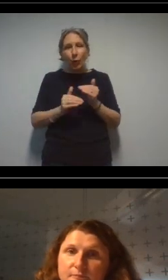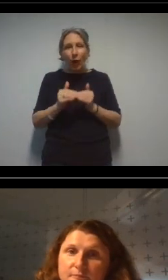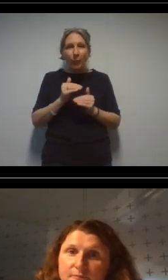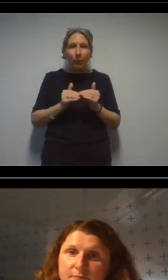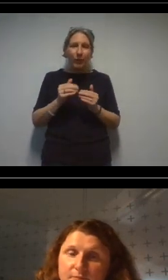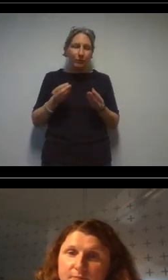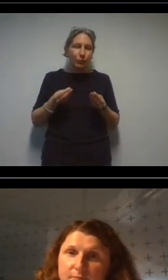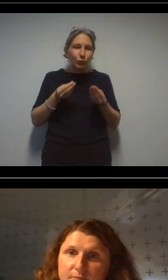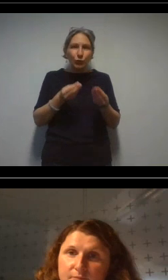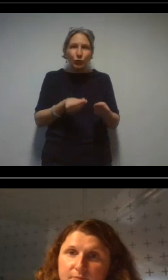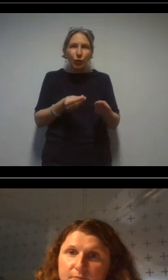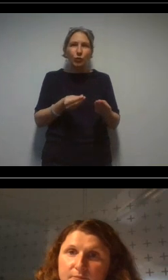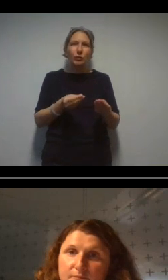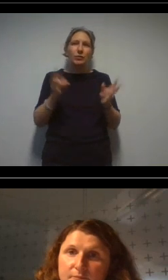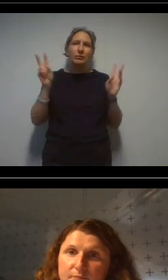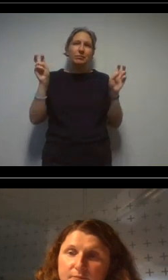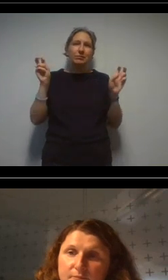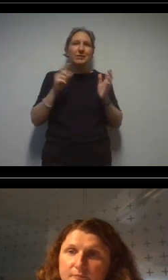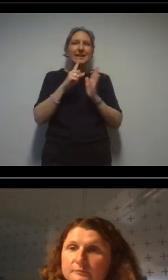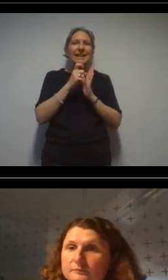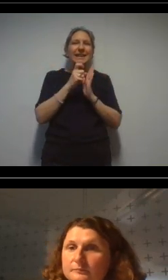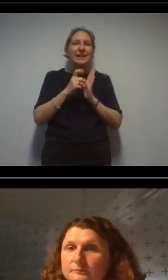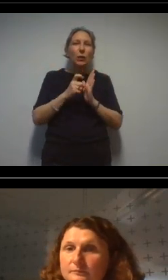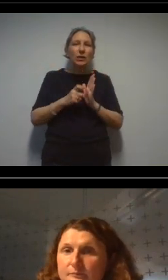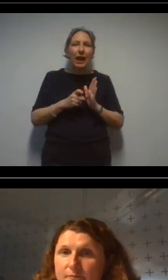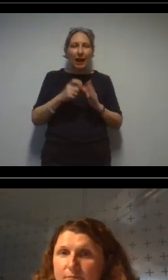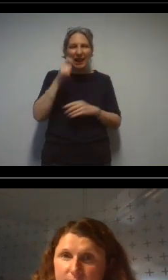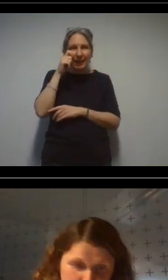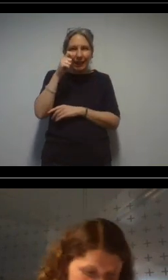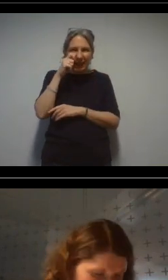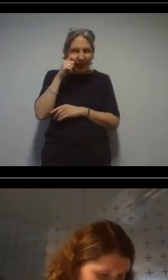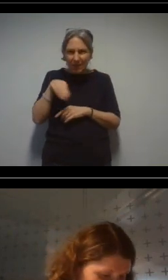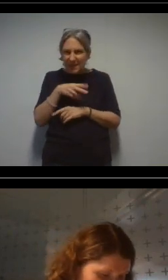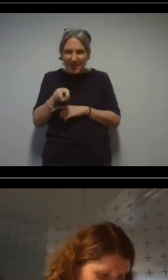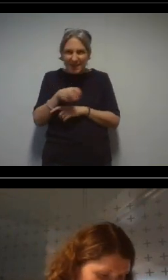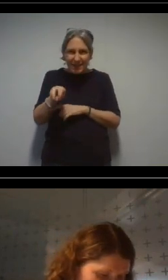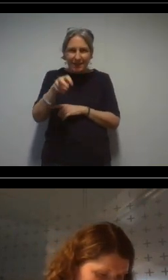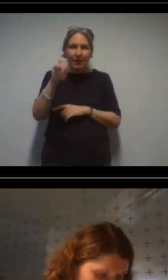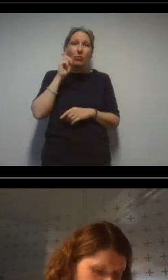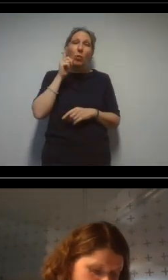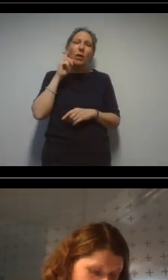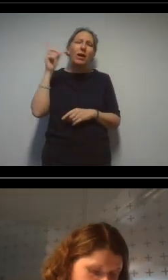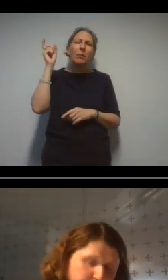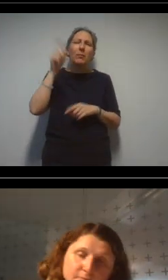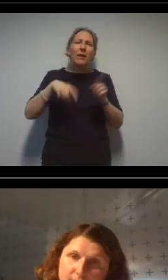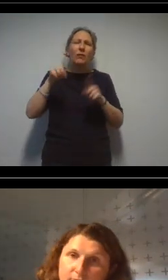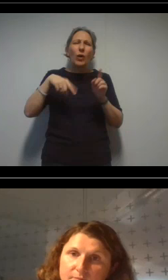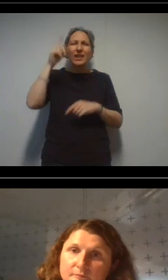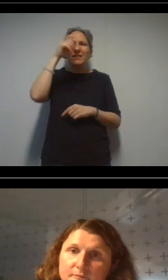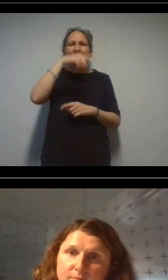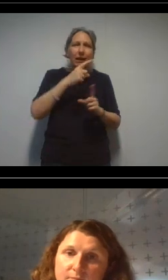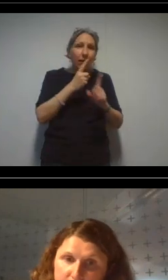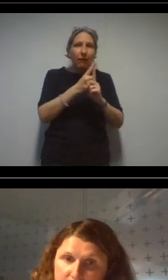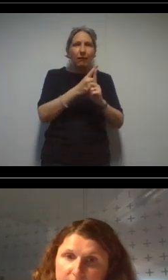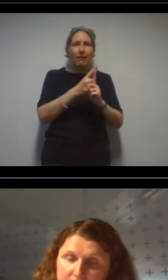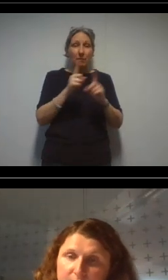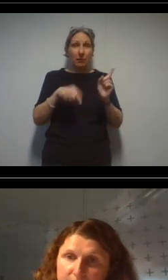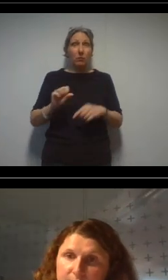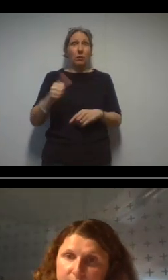donne ce qu'on appelle un questionnaire du détective, parce que c'est difficile parfois d'aller à la rencontre des salariés. C'est parfois la première fois où